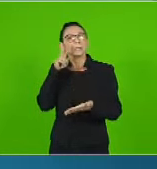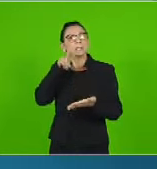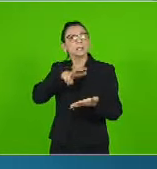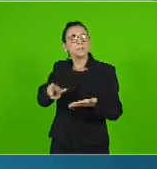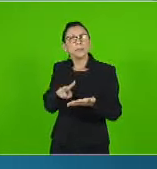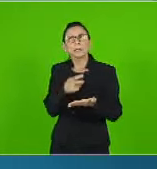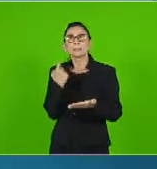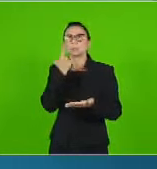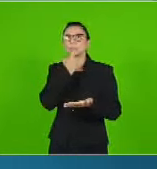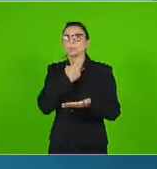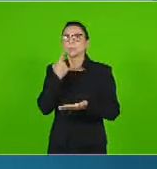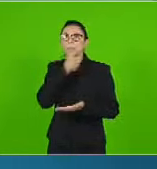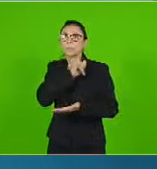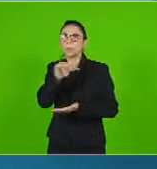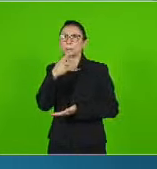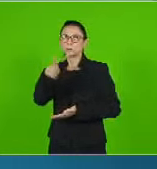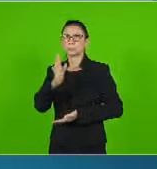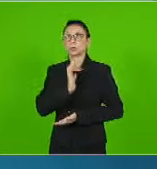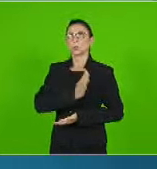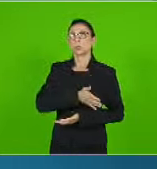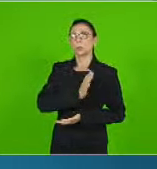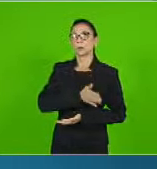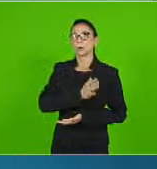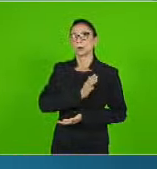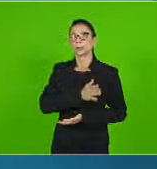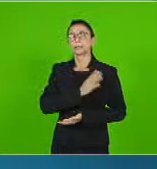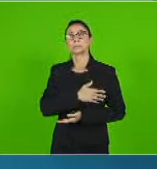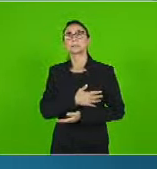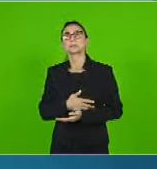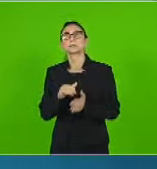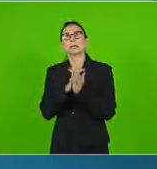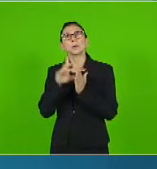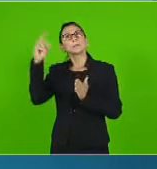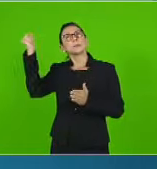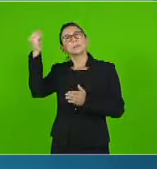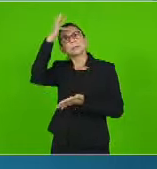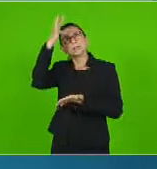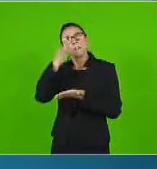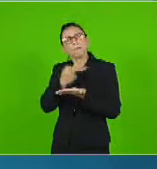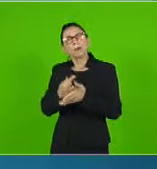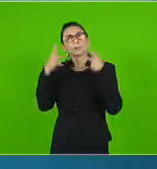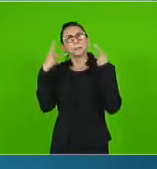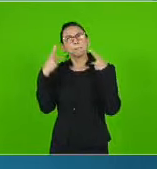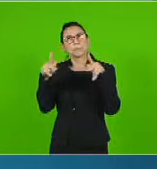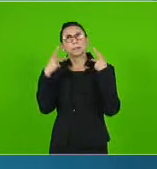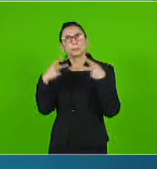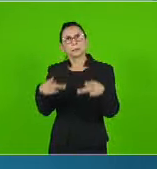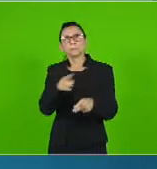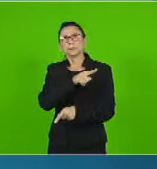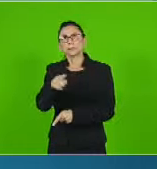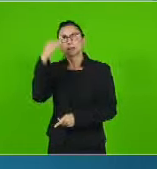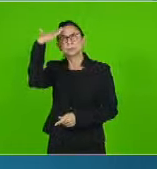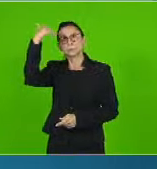слово в устах твоих и в сердце твоем, то есть слово веры, которое проповедуем. Ибо